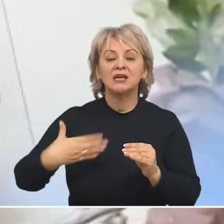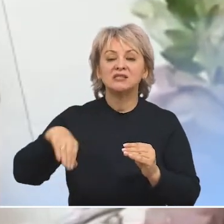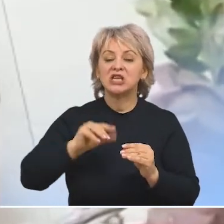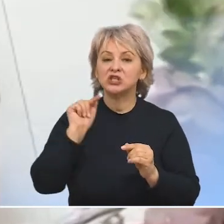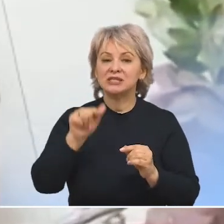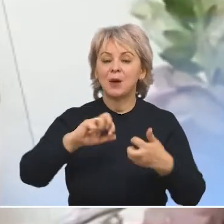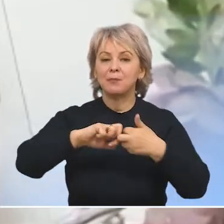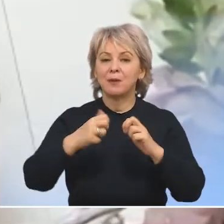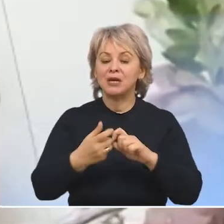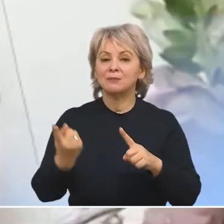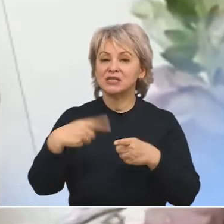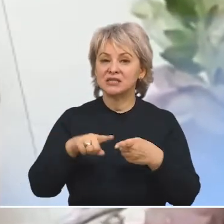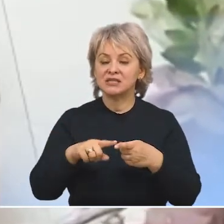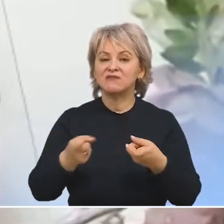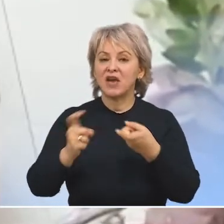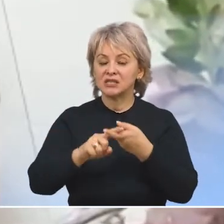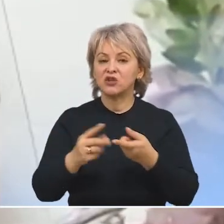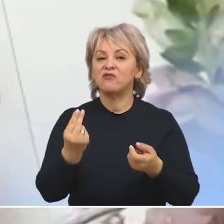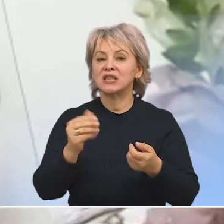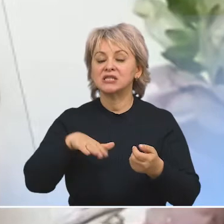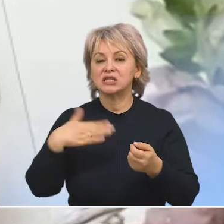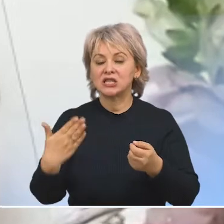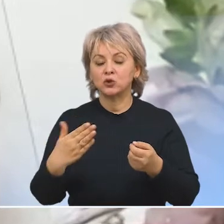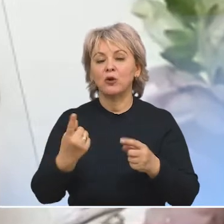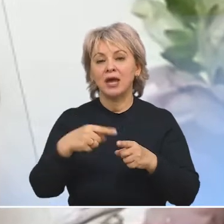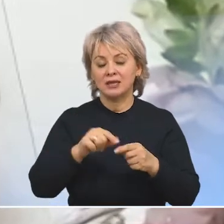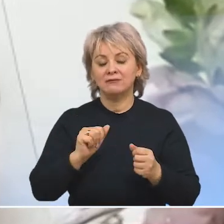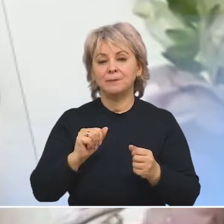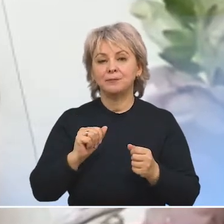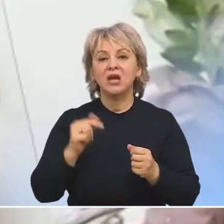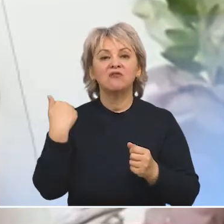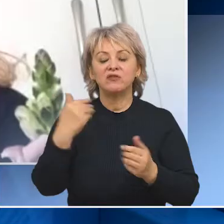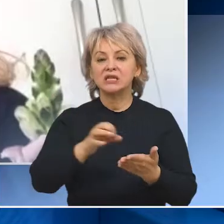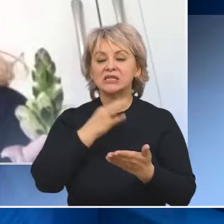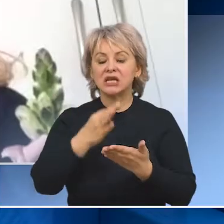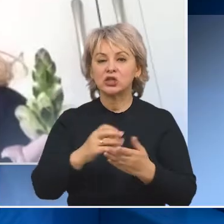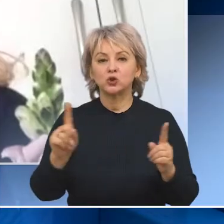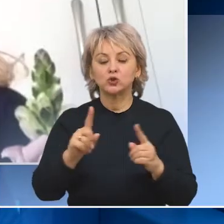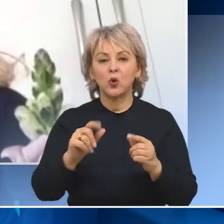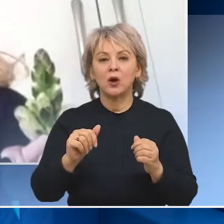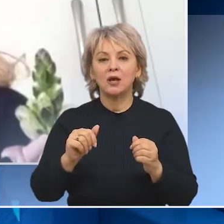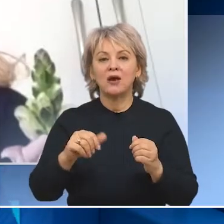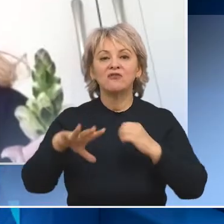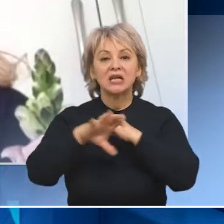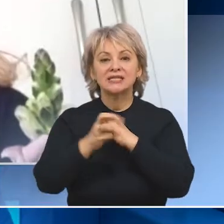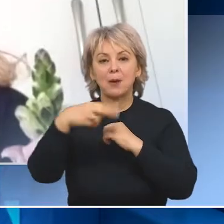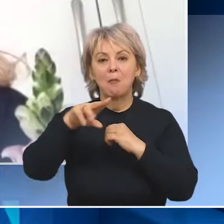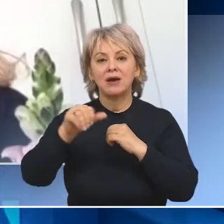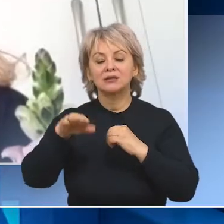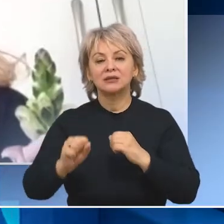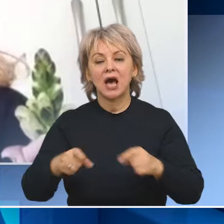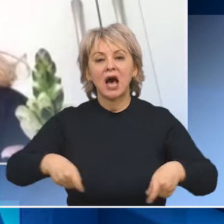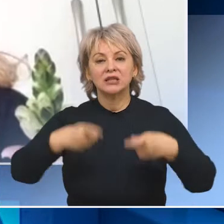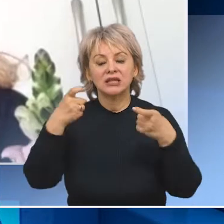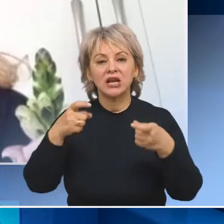все проблемы, связанные с финансовой стороной процесса. Вы сказали, что уже с конца марта,